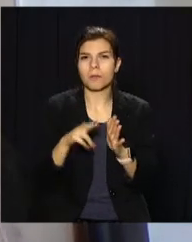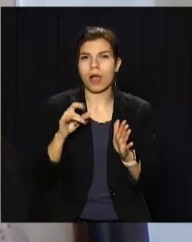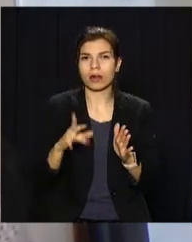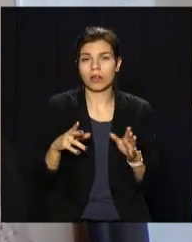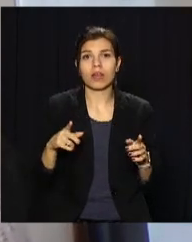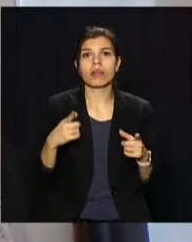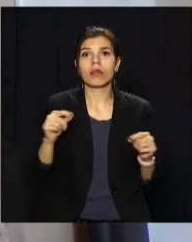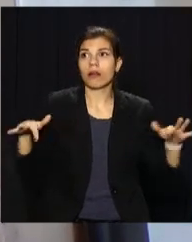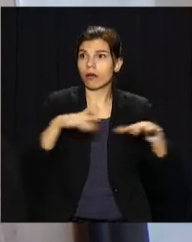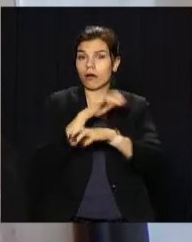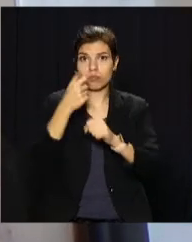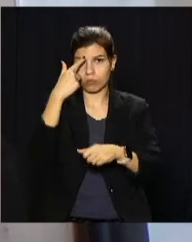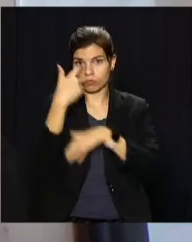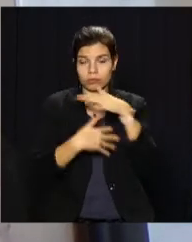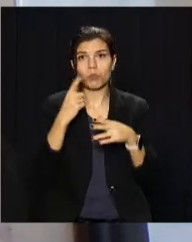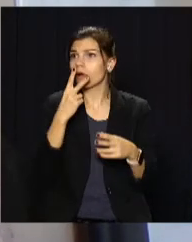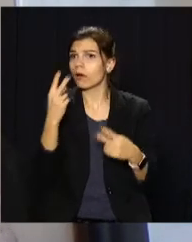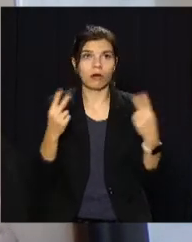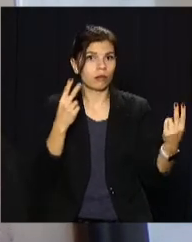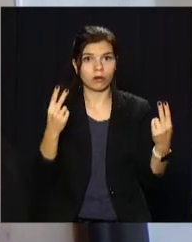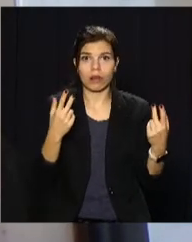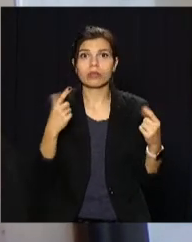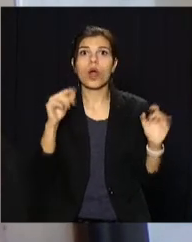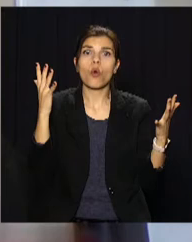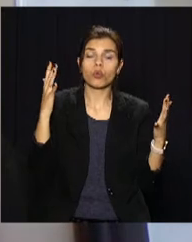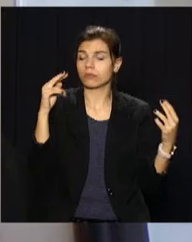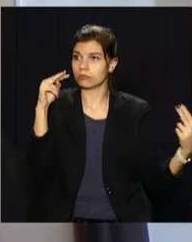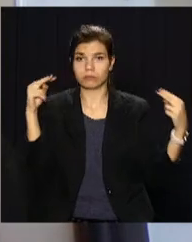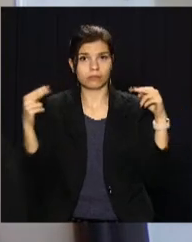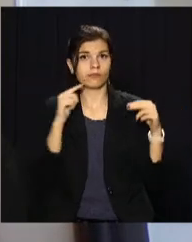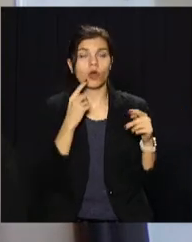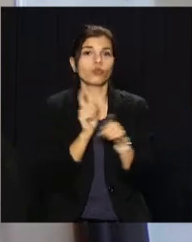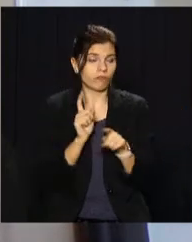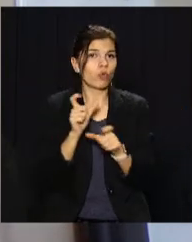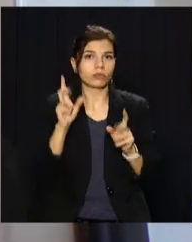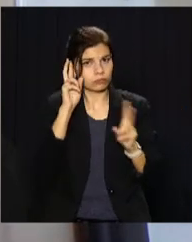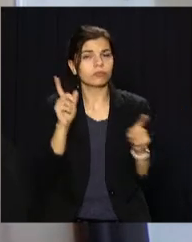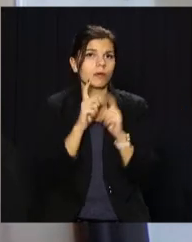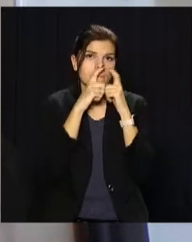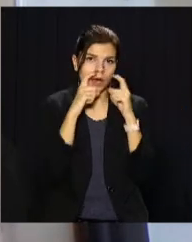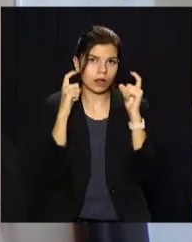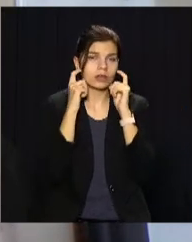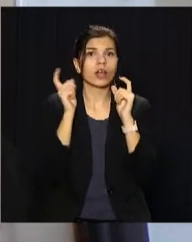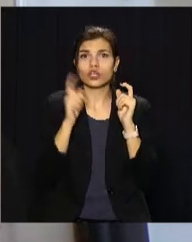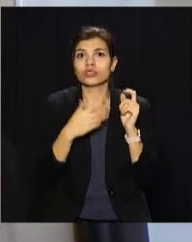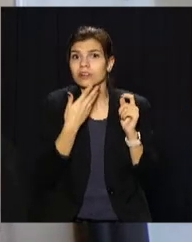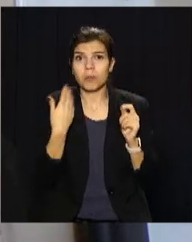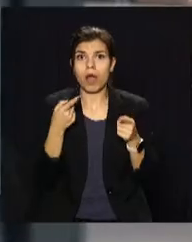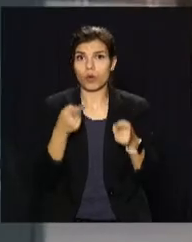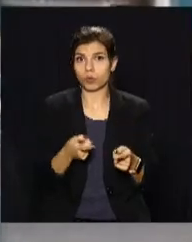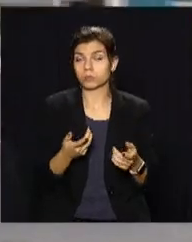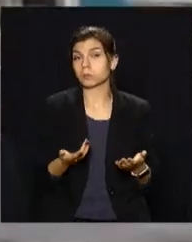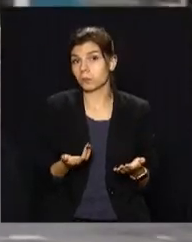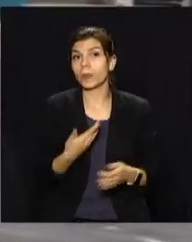можна загубитися і нікого не побачити за цілий день, коли ти тут гуляєш. Але вони все одно носять маски, навіть якщо немає як такової загрози.